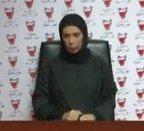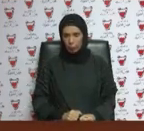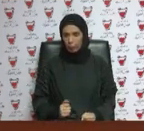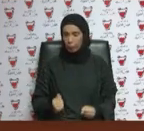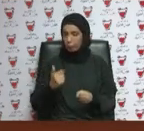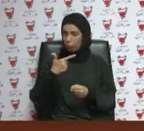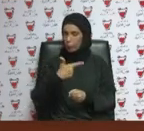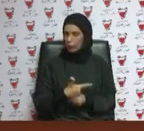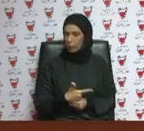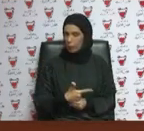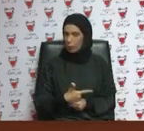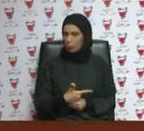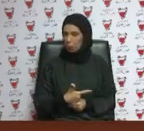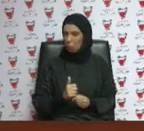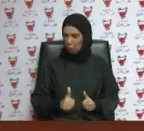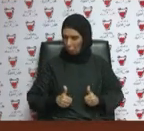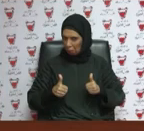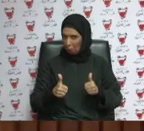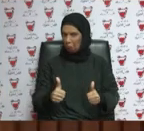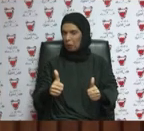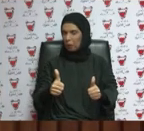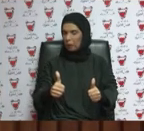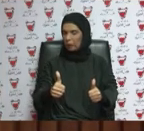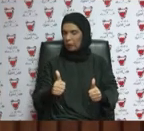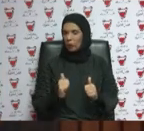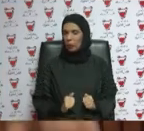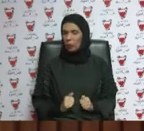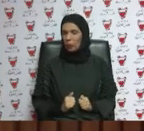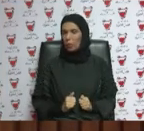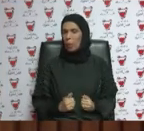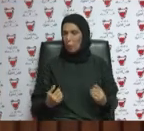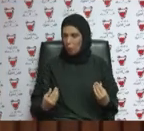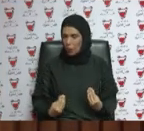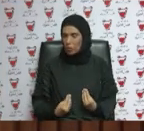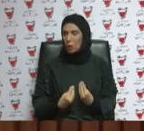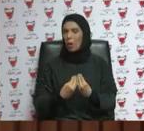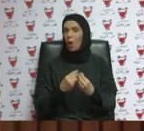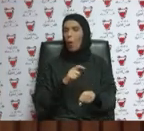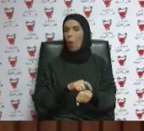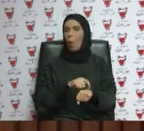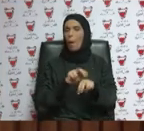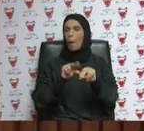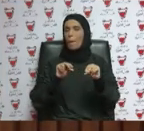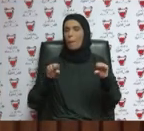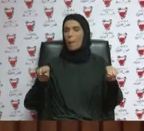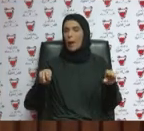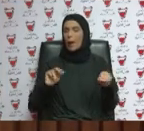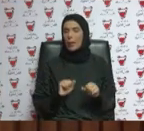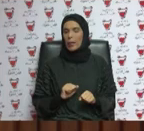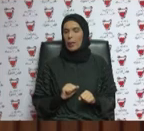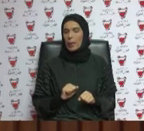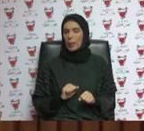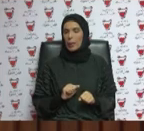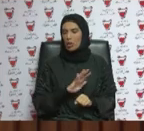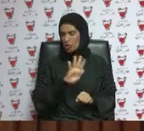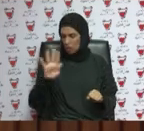العهد جاهزاً ومتحفزاً لهذه العملية، وقد جاراه في نفس الوقت كذلك الأجهزة الحكومية